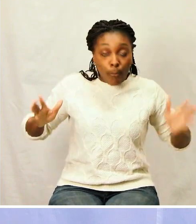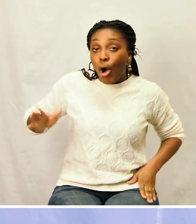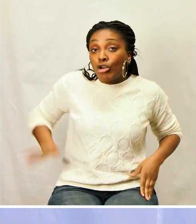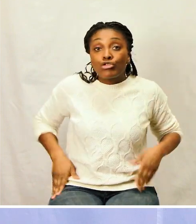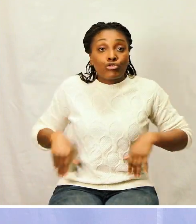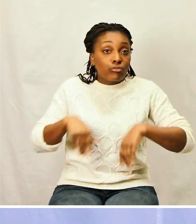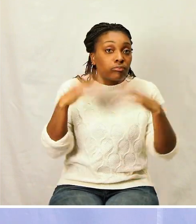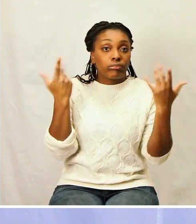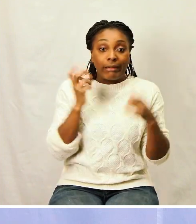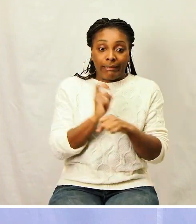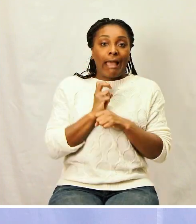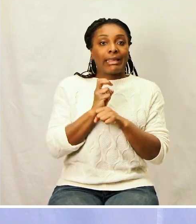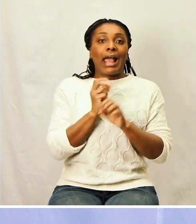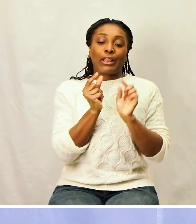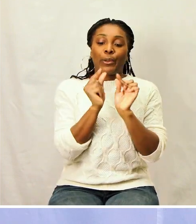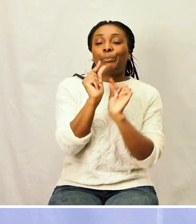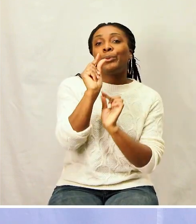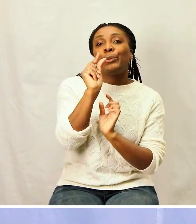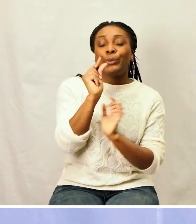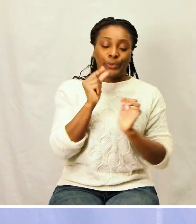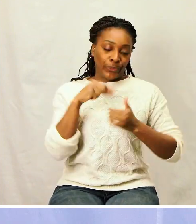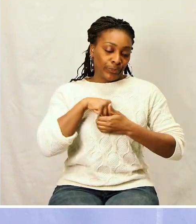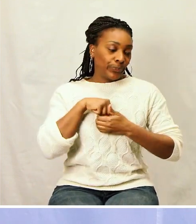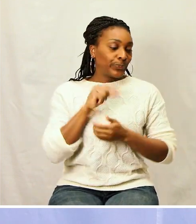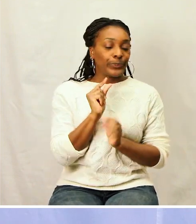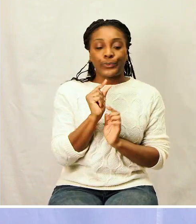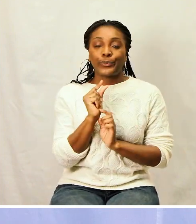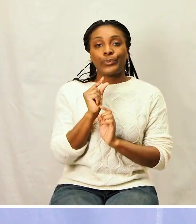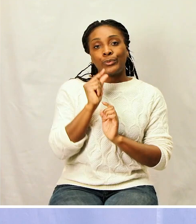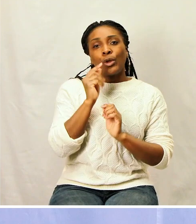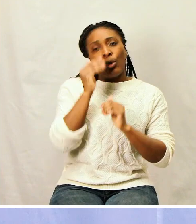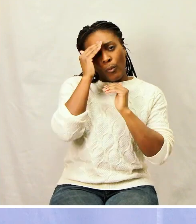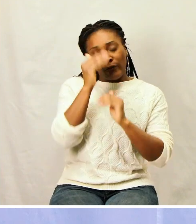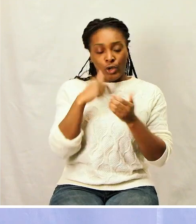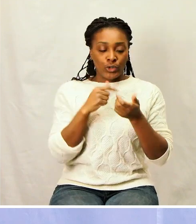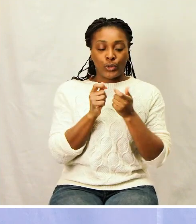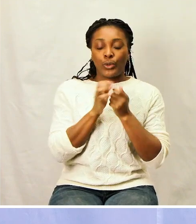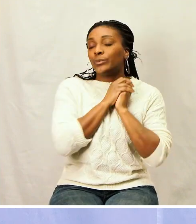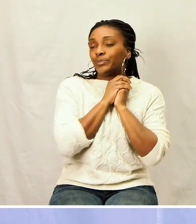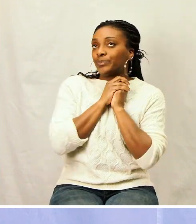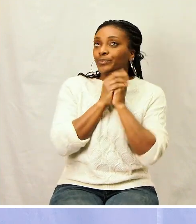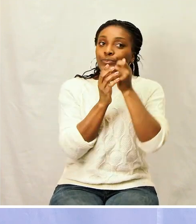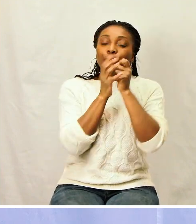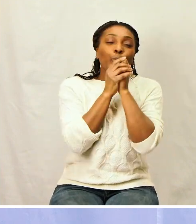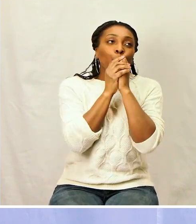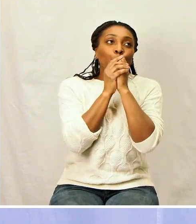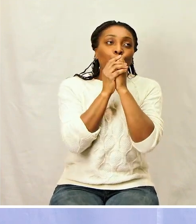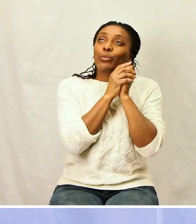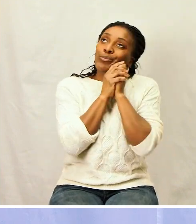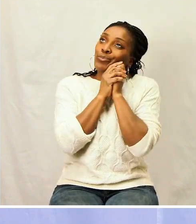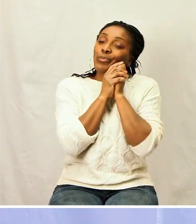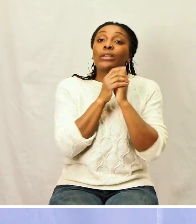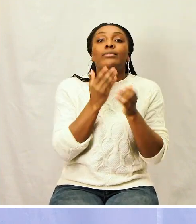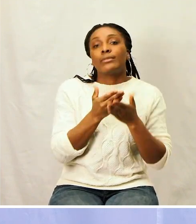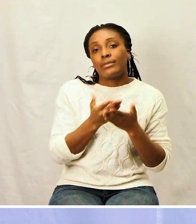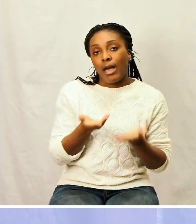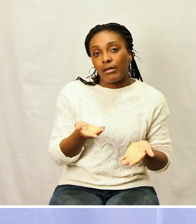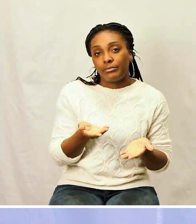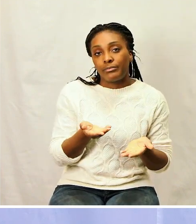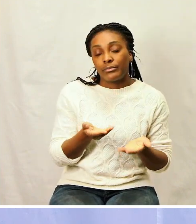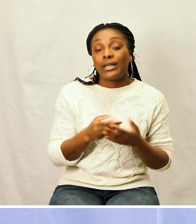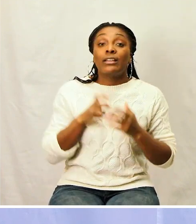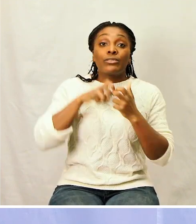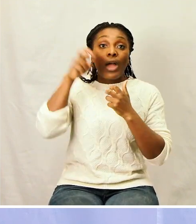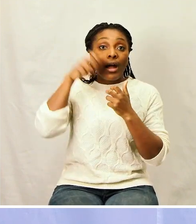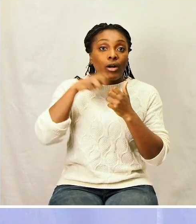poches c un dieu qu'on qu'on trimballait avec soi dans lequel on mettait sa confiance cé un objet de superstition en fait et et